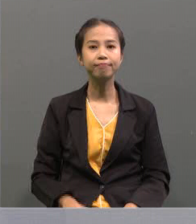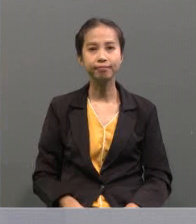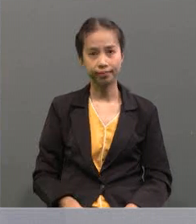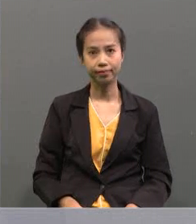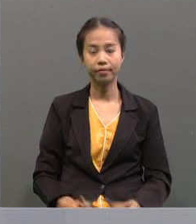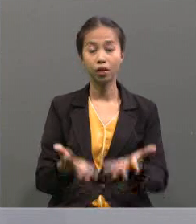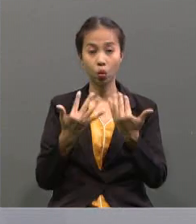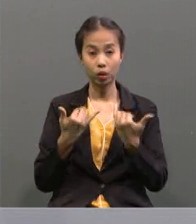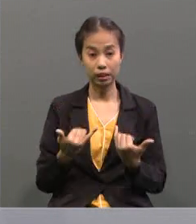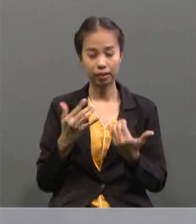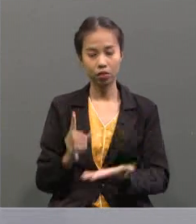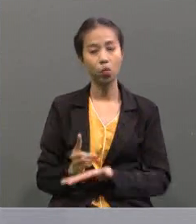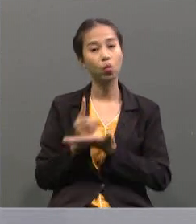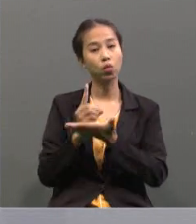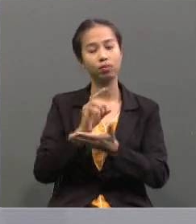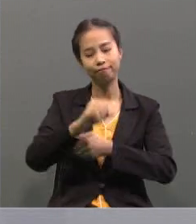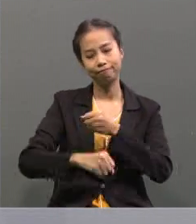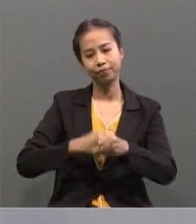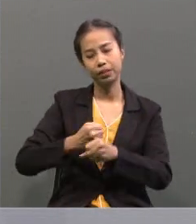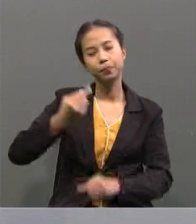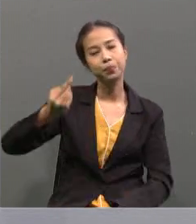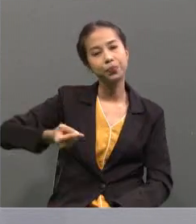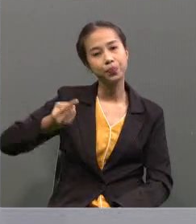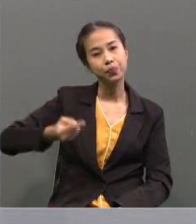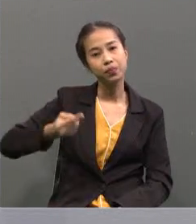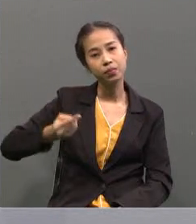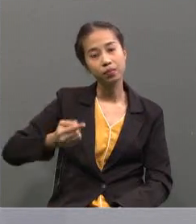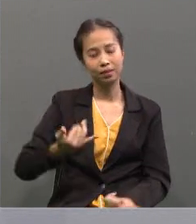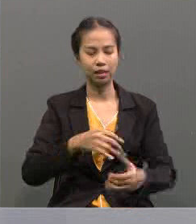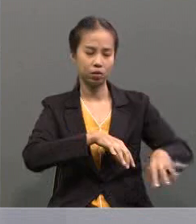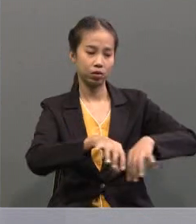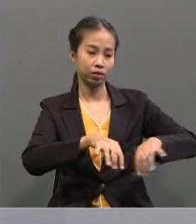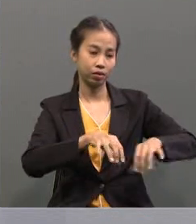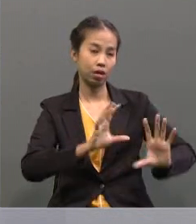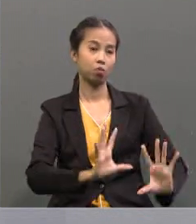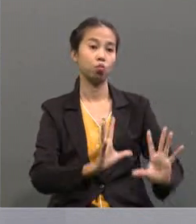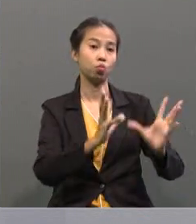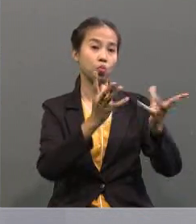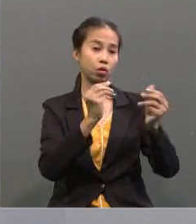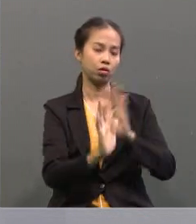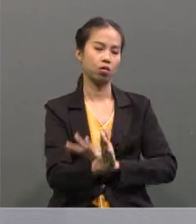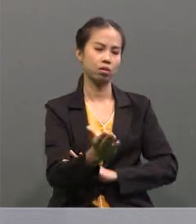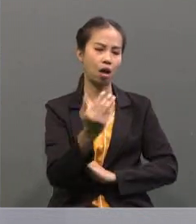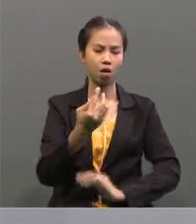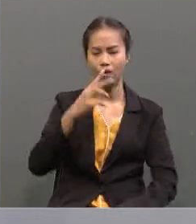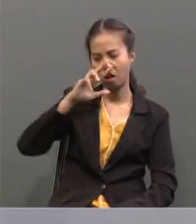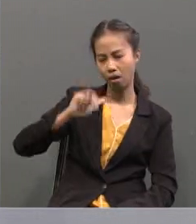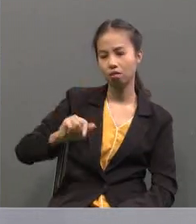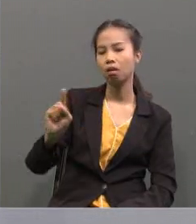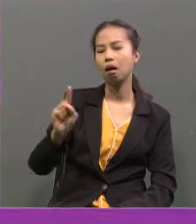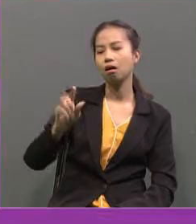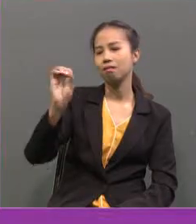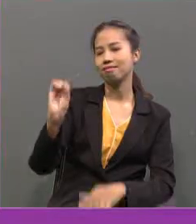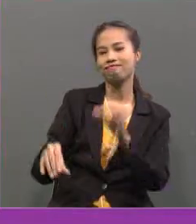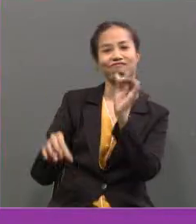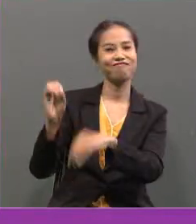ช่วงของเทศกาลลอยกระทงคุณผู้ชมคะในแต่ละปีก็จะพบนะคะว่าภายหลังที่จบงานกันไปแล้วเนี่ยพอเช้าวันนุ่งขึ้นนะคะแล้วก็จะเห็นขยะอือ